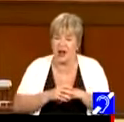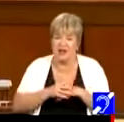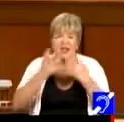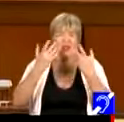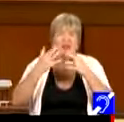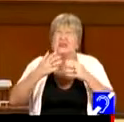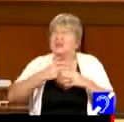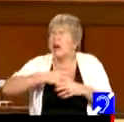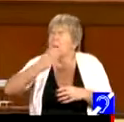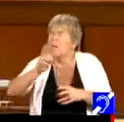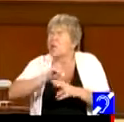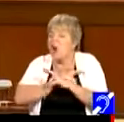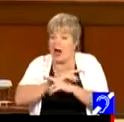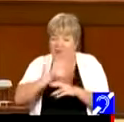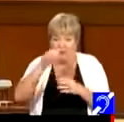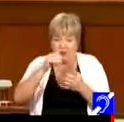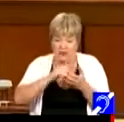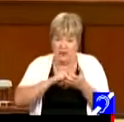câte moarte.